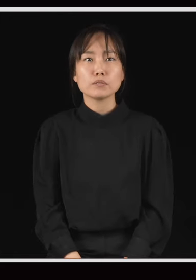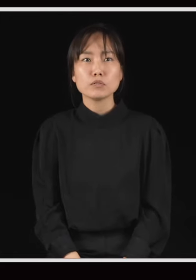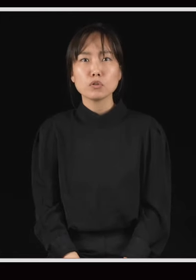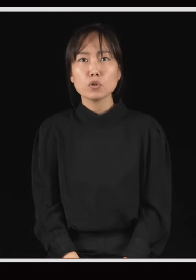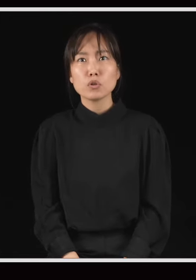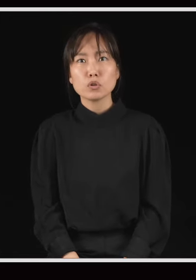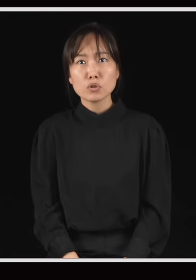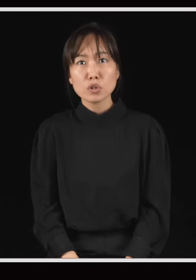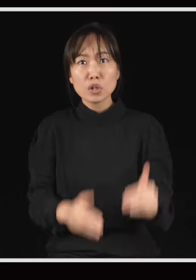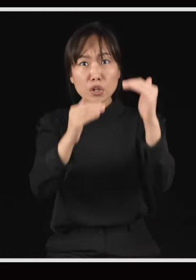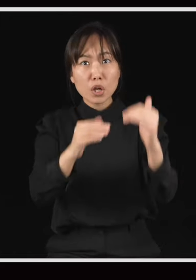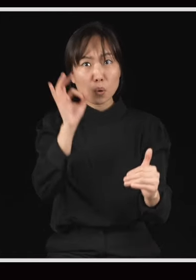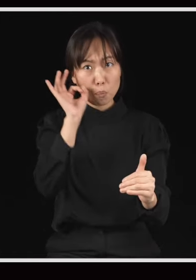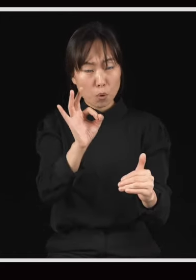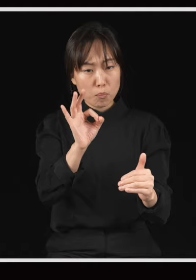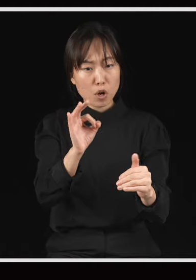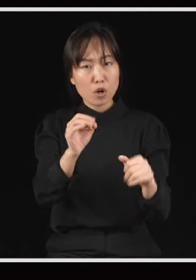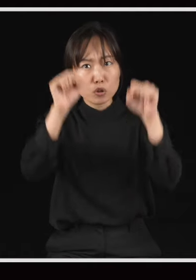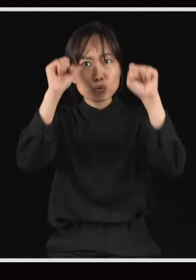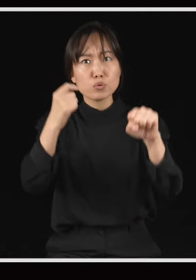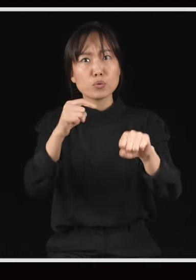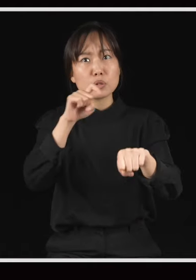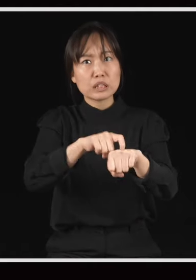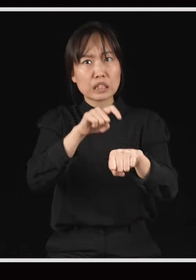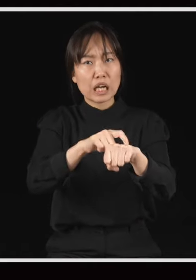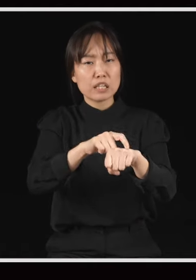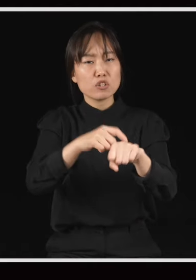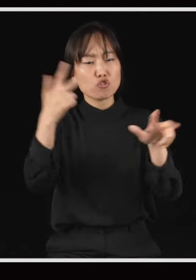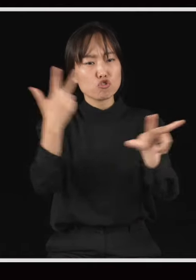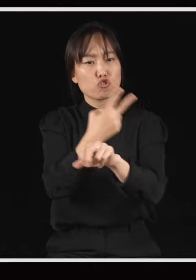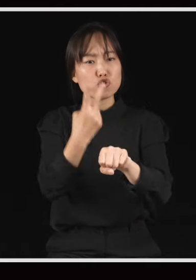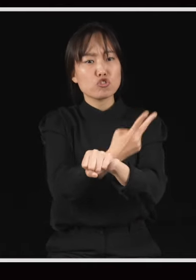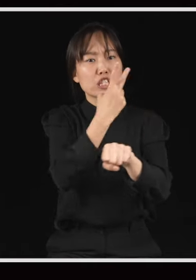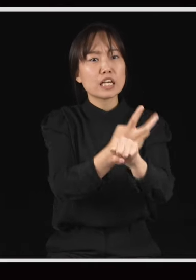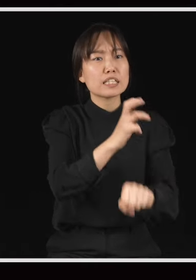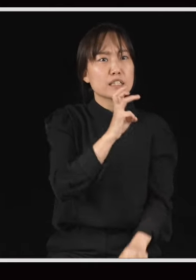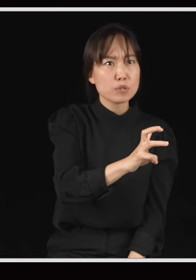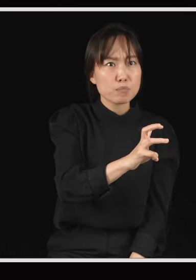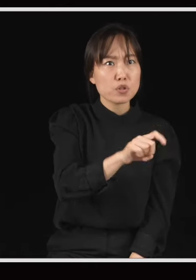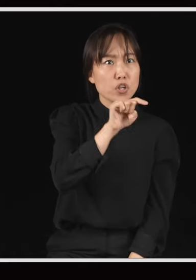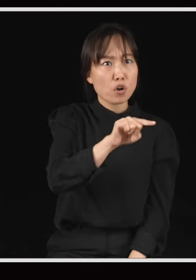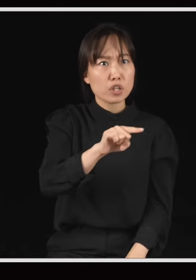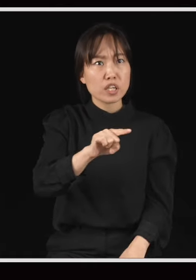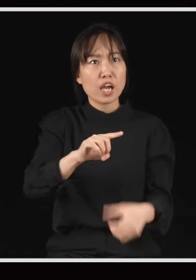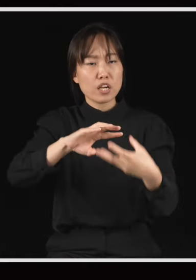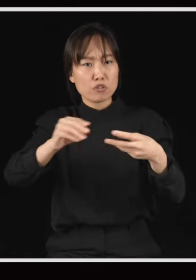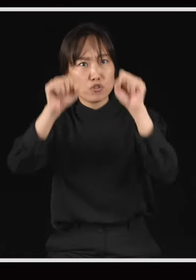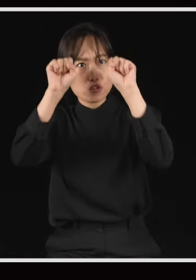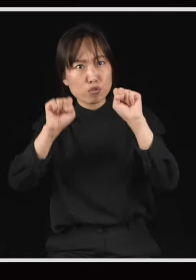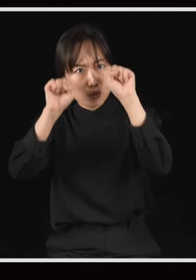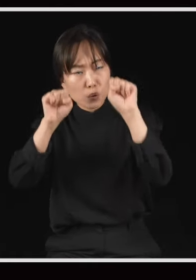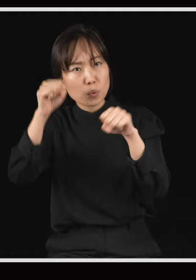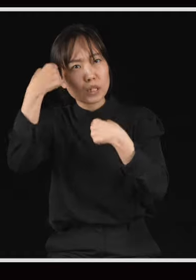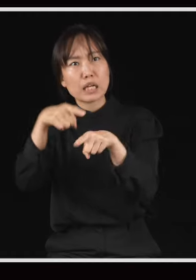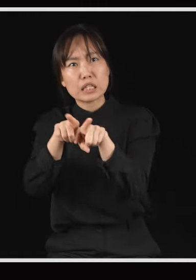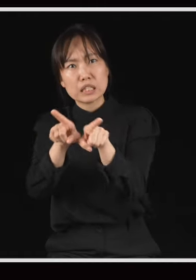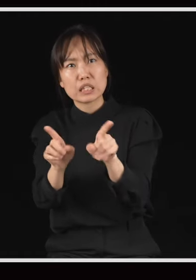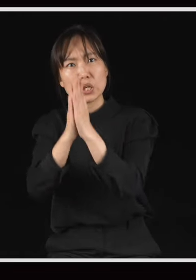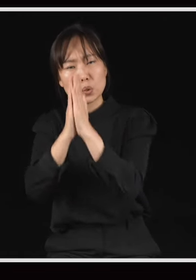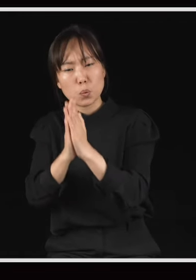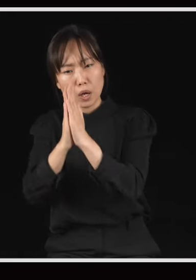원래 그 가이드라인에서 우리가 일주일에 150분만 다 기억하시는데, 일주일에 150분에다가 더하기 근력 운동, 스트레칭, 균형 운동 다 들어있습니다.